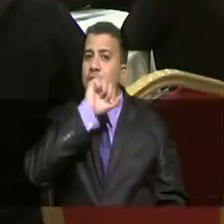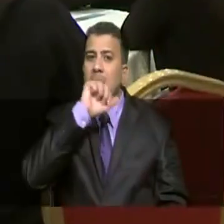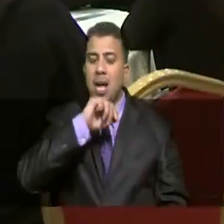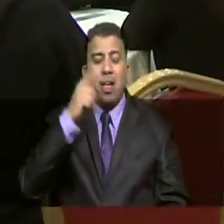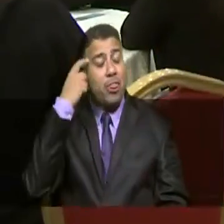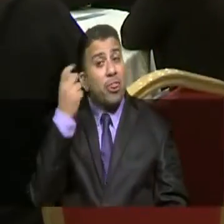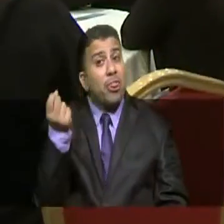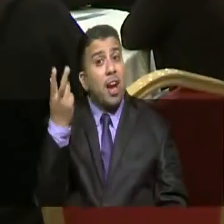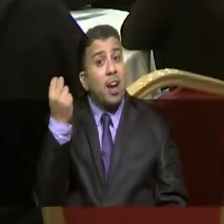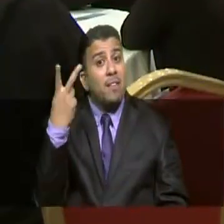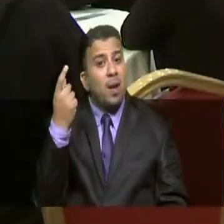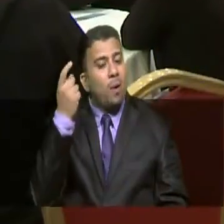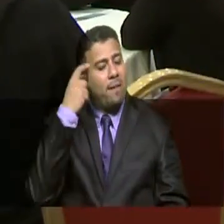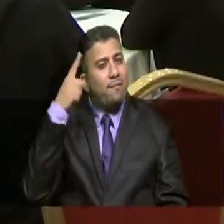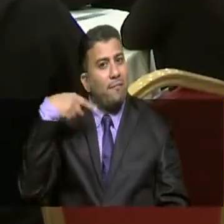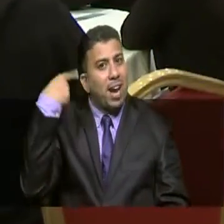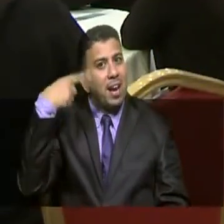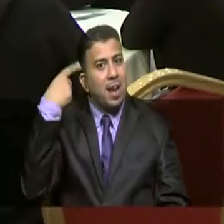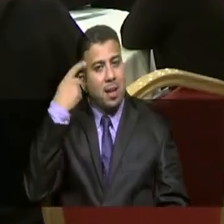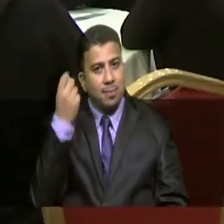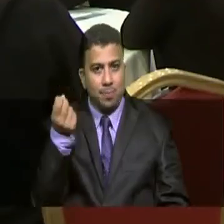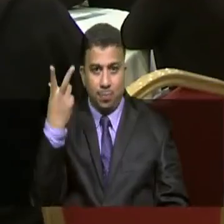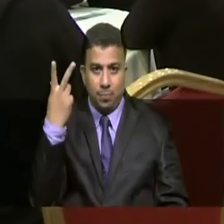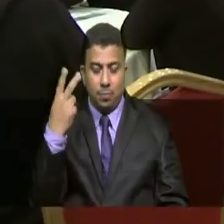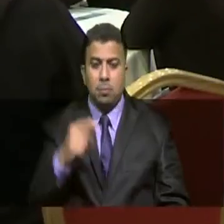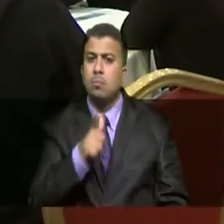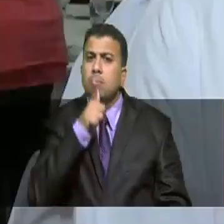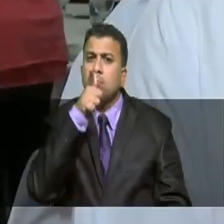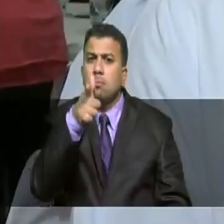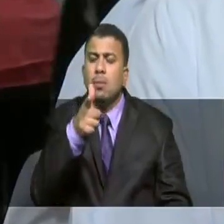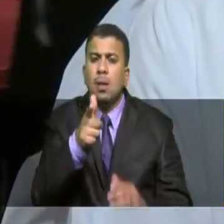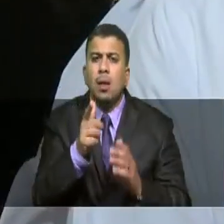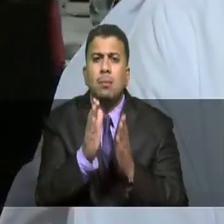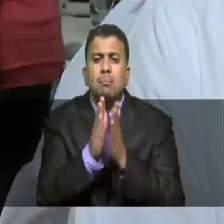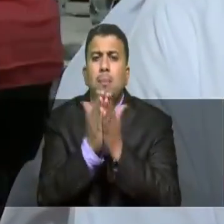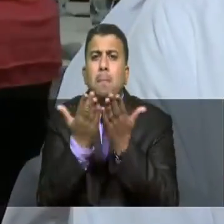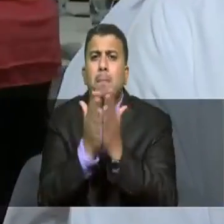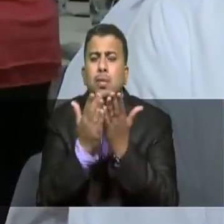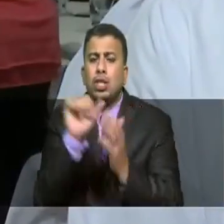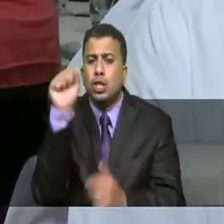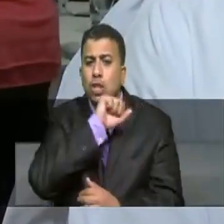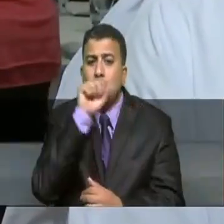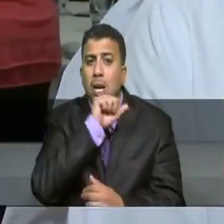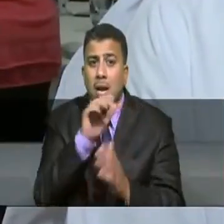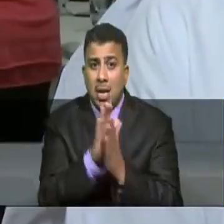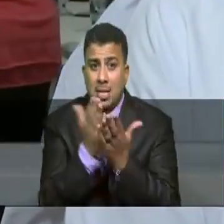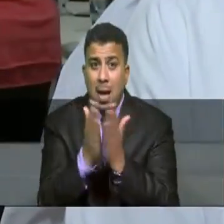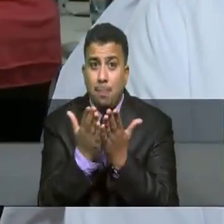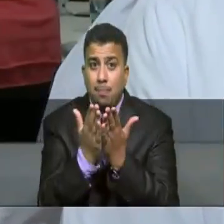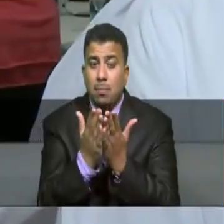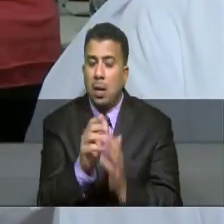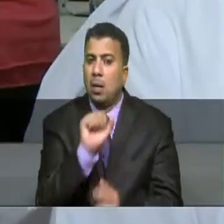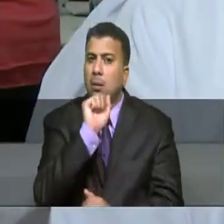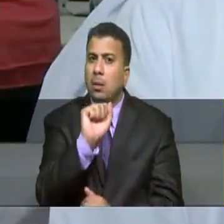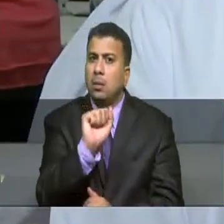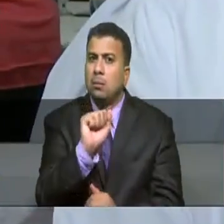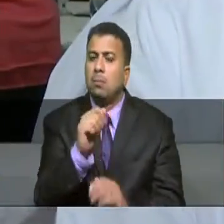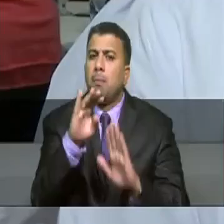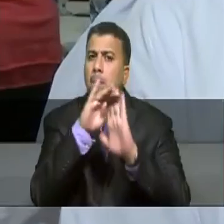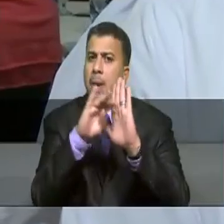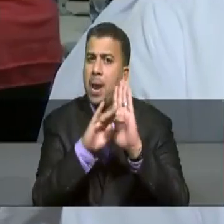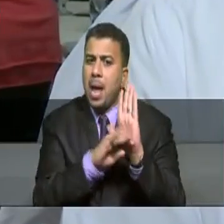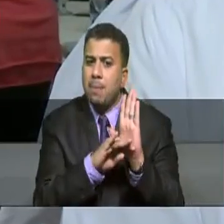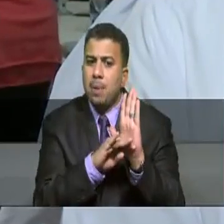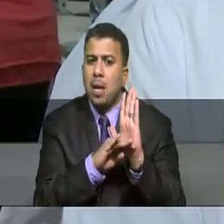الثقافية والفكرية. معرض الشارقة الدولي للكتاب يوفر منصة مهمة للناشرين. يبتدأ البرنامج